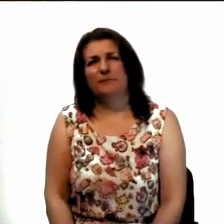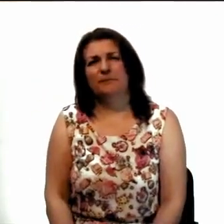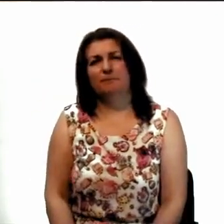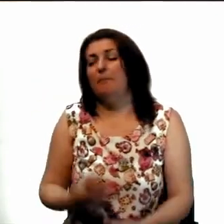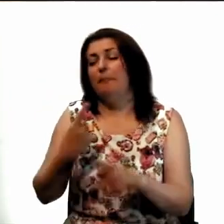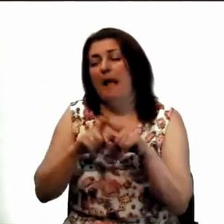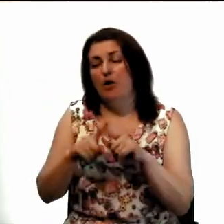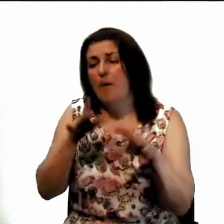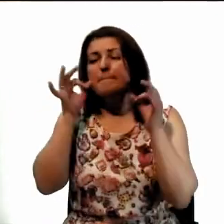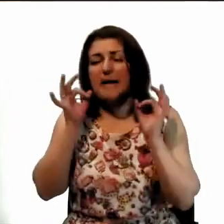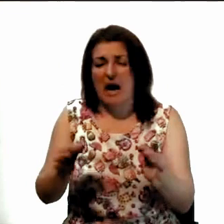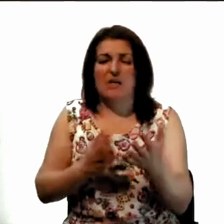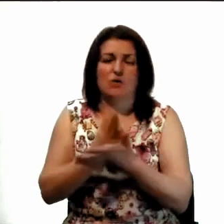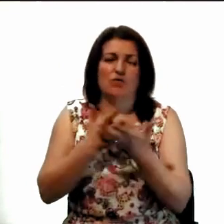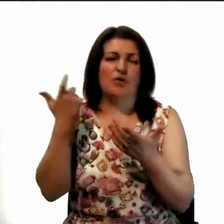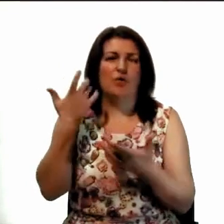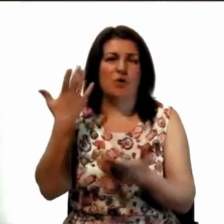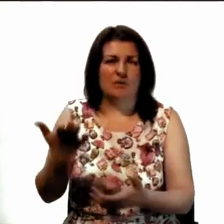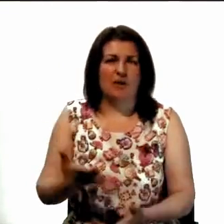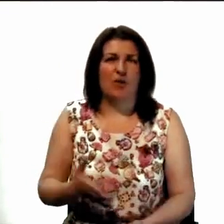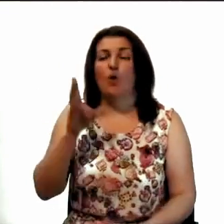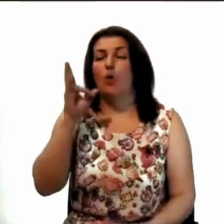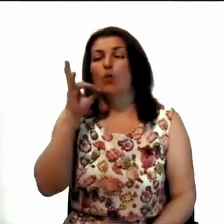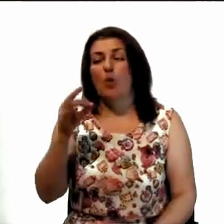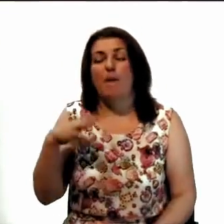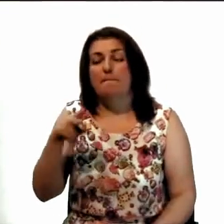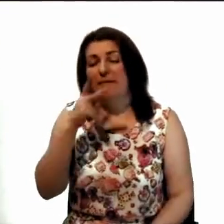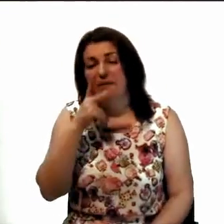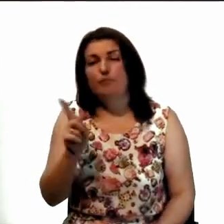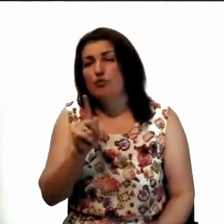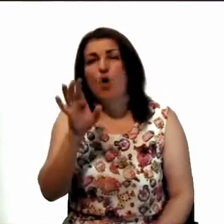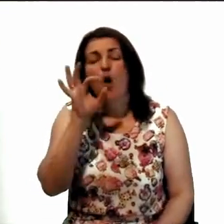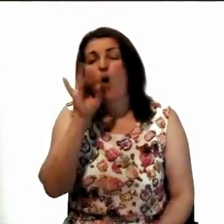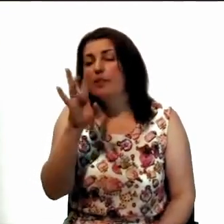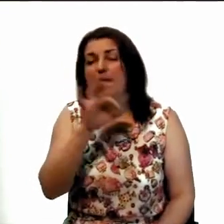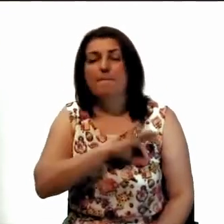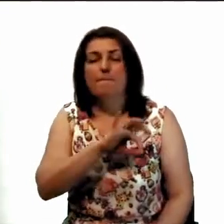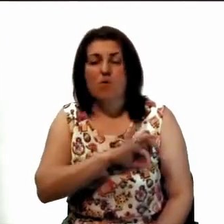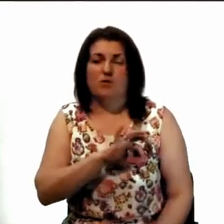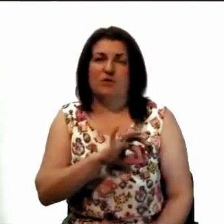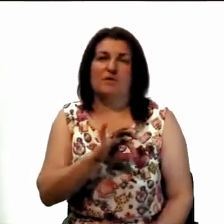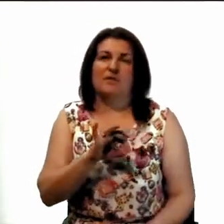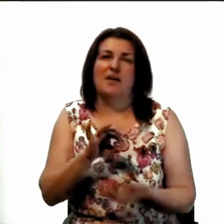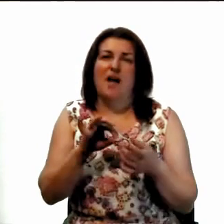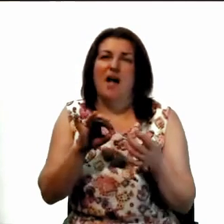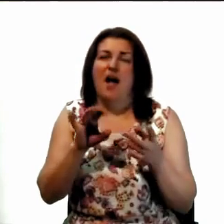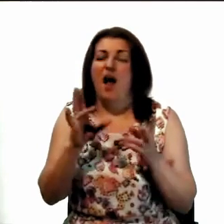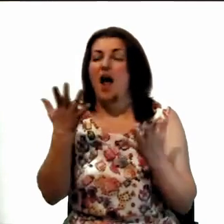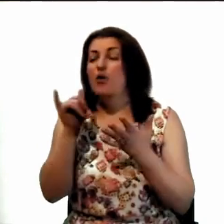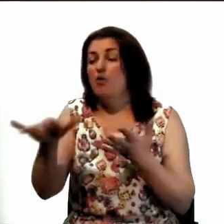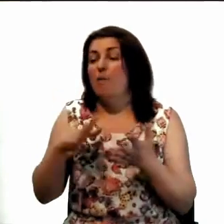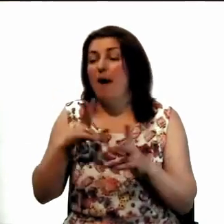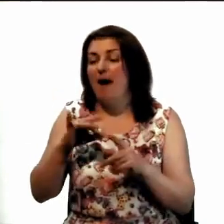Это правильно служить Господу. Но мы видим, что он не пользовался привилегиями, которые были у него как